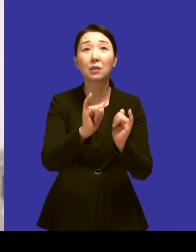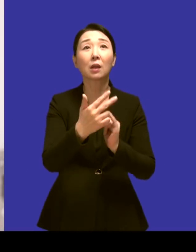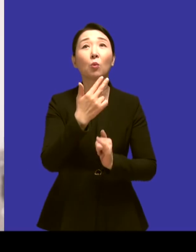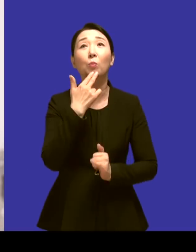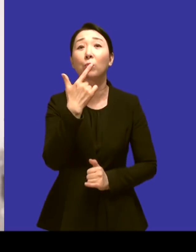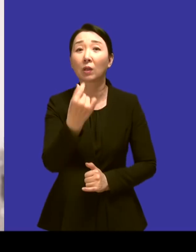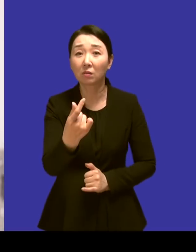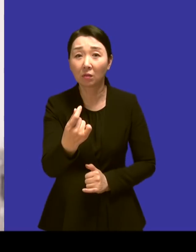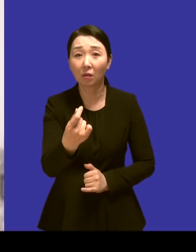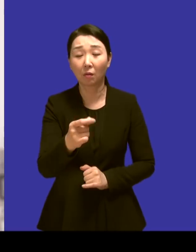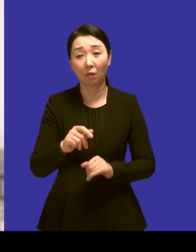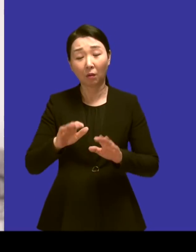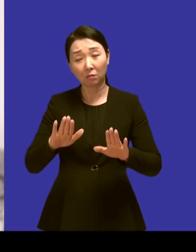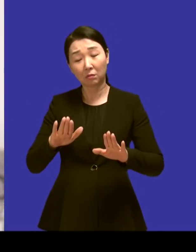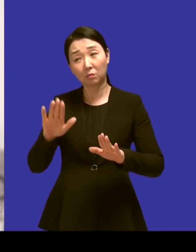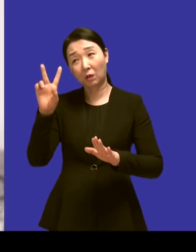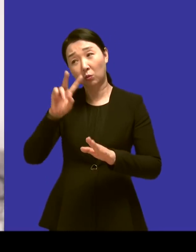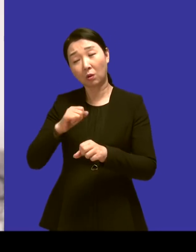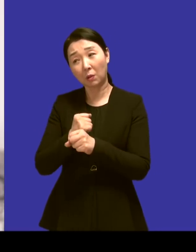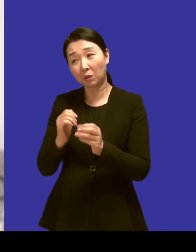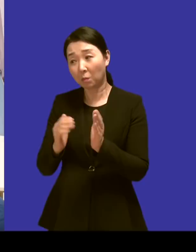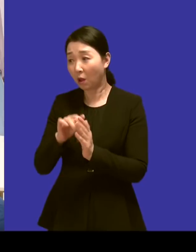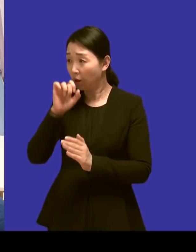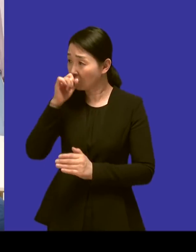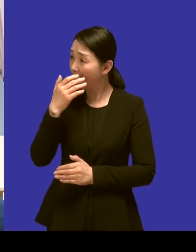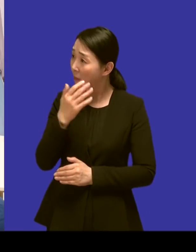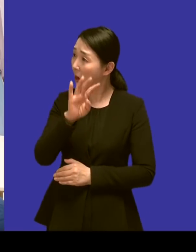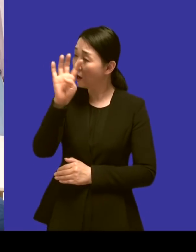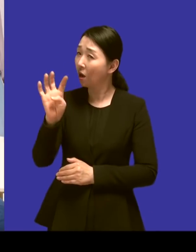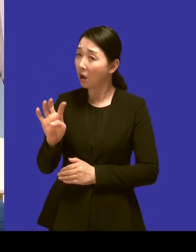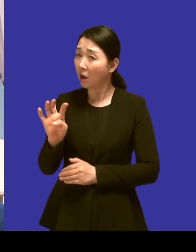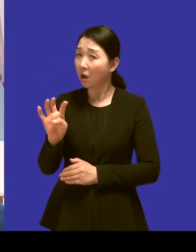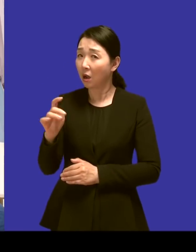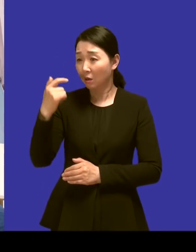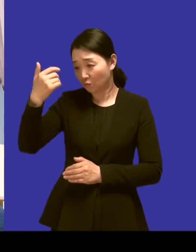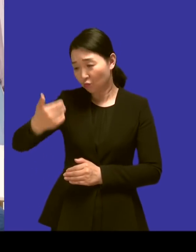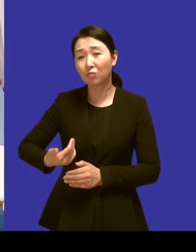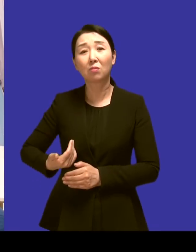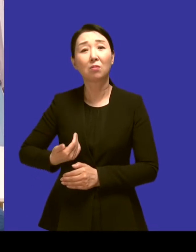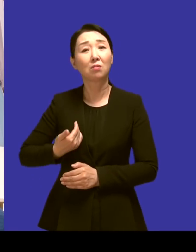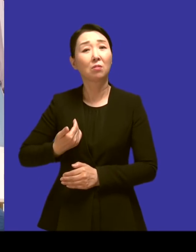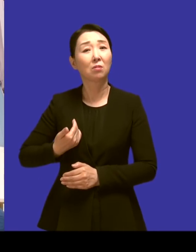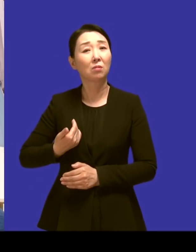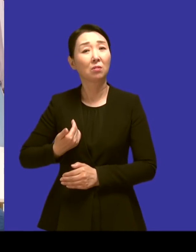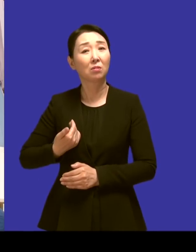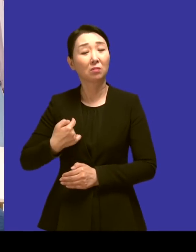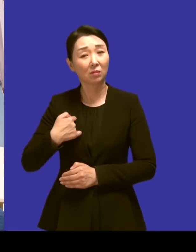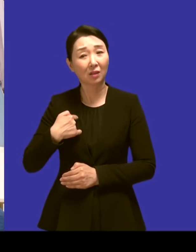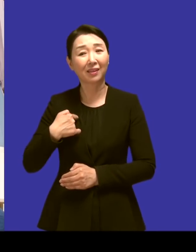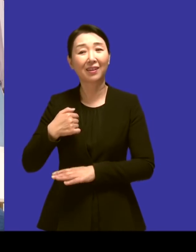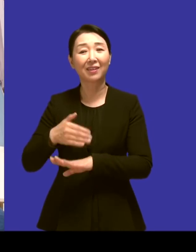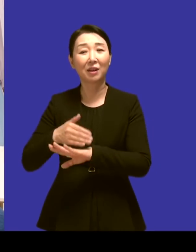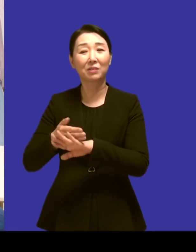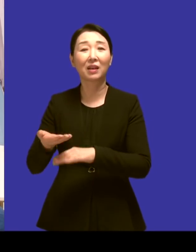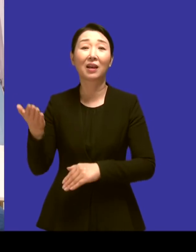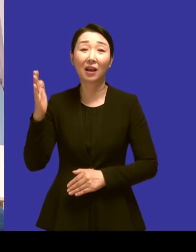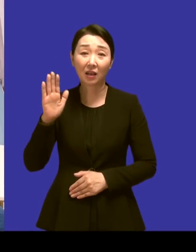않았던 것 같은데 내가 만드는 음악이 정말 좋을 수 있나? 라고 한번 되묻게 되더라고요. 그러면서 제가